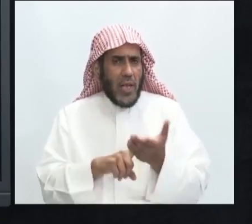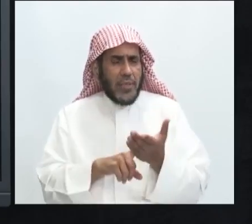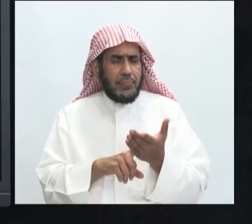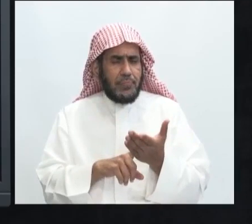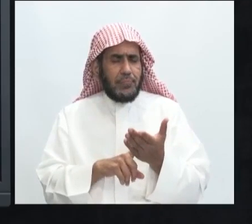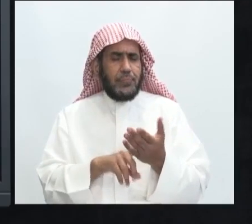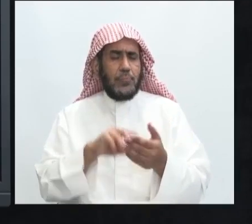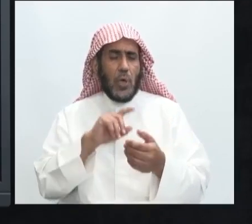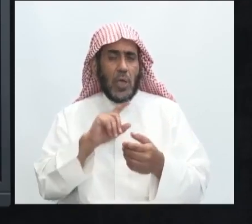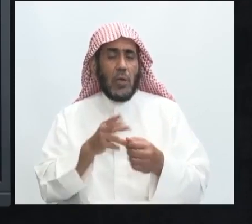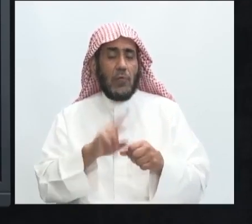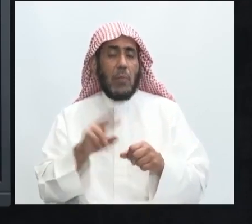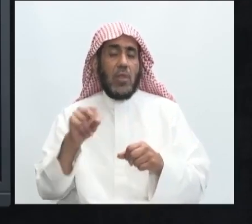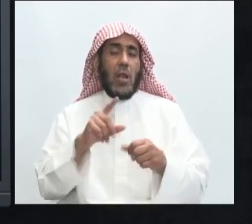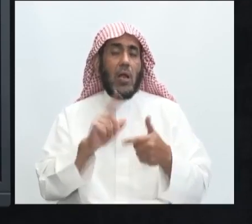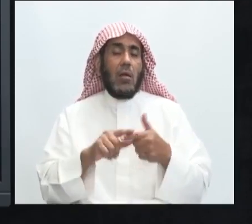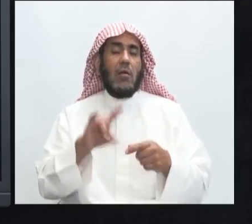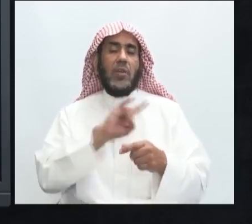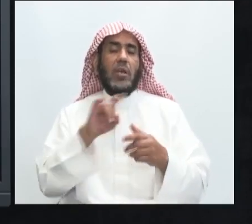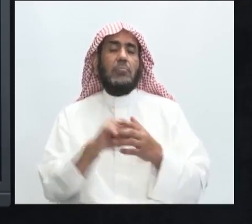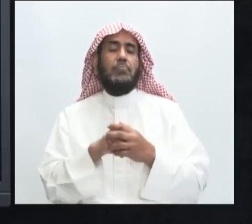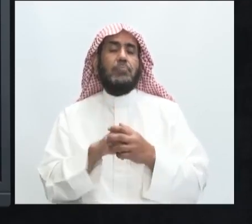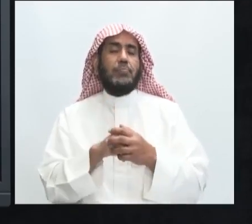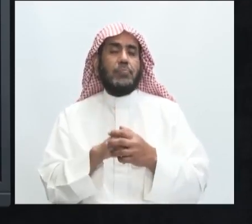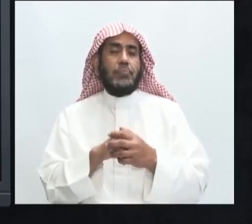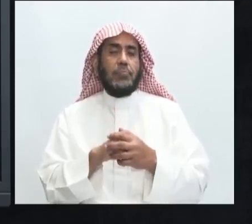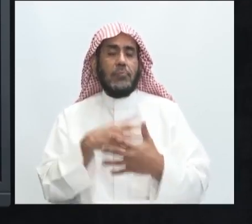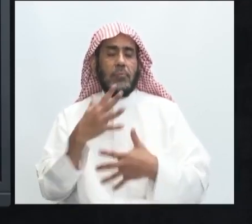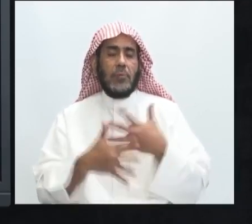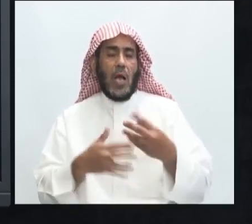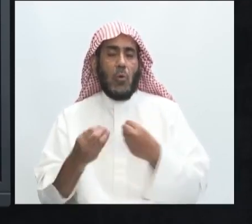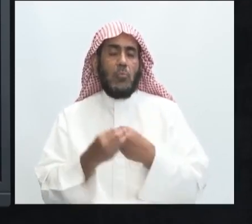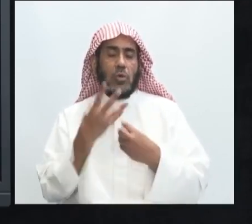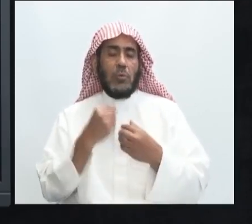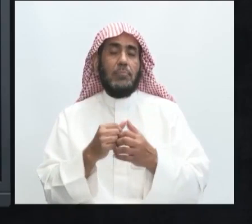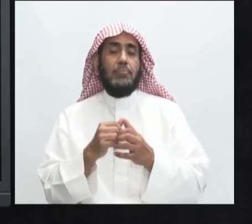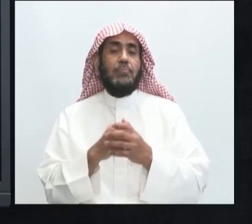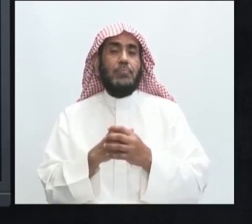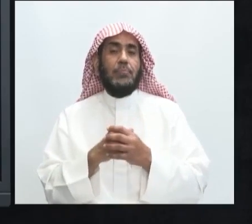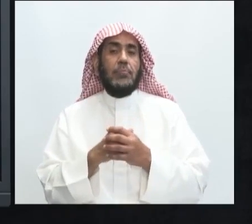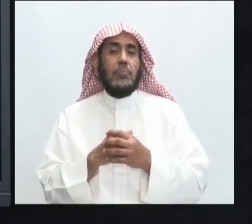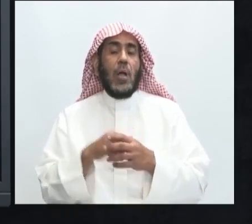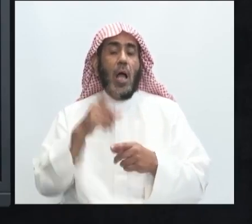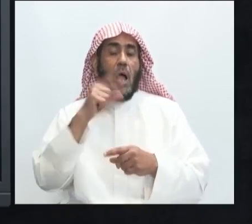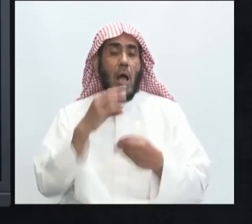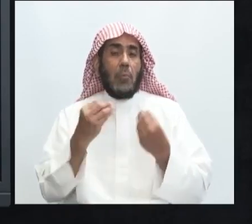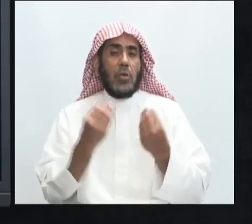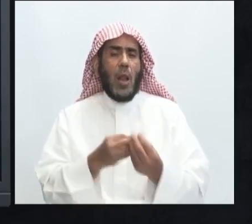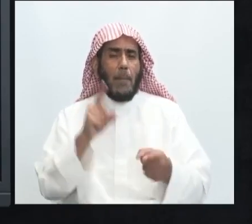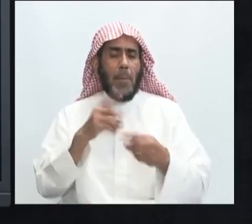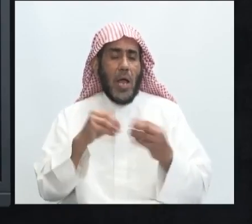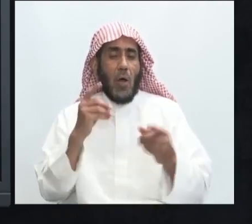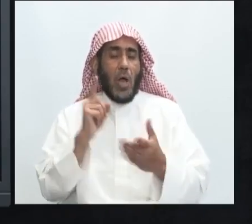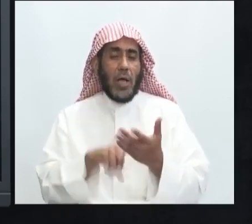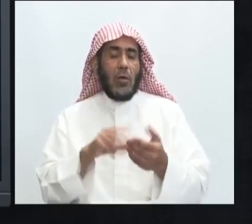وكذلك في المثال اخر في النهي جميل هل الامر هنا جاء على معناه الحقيقي